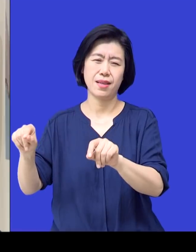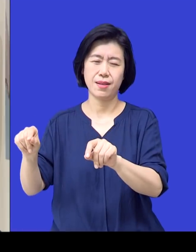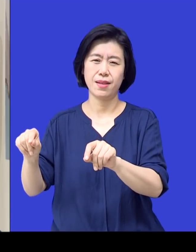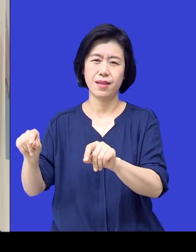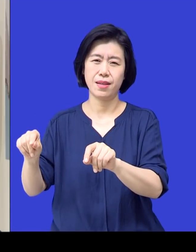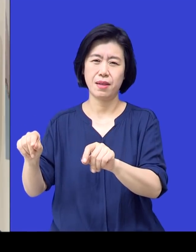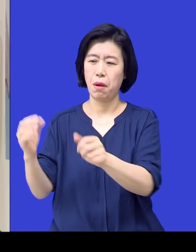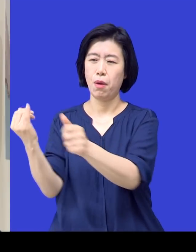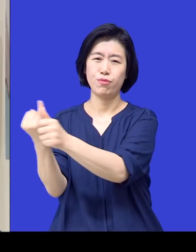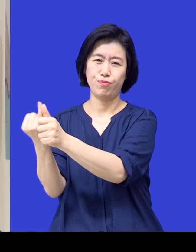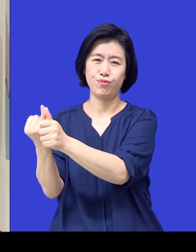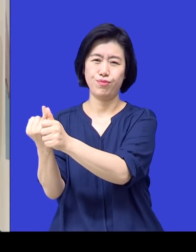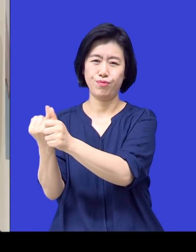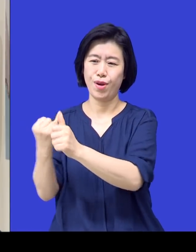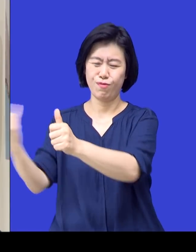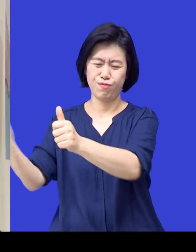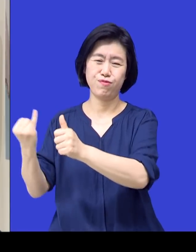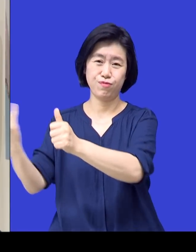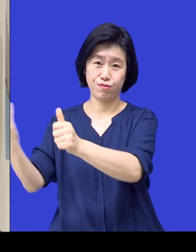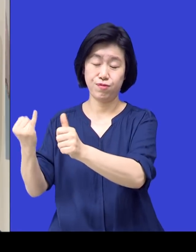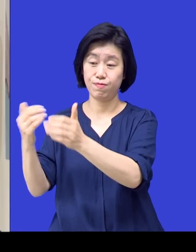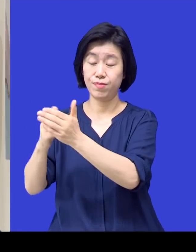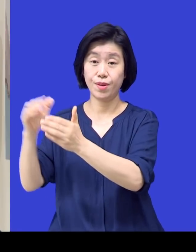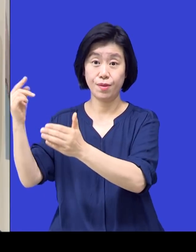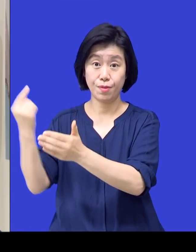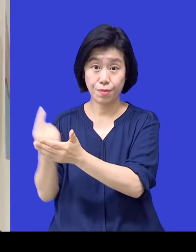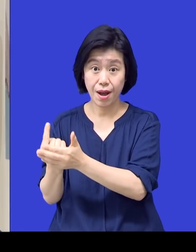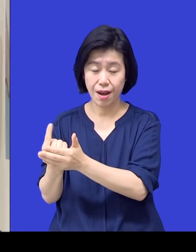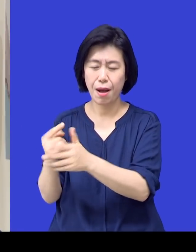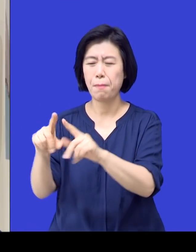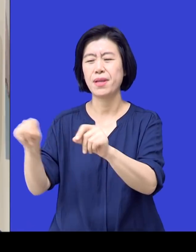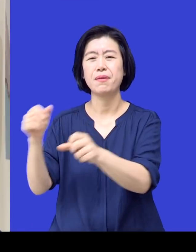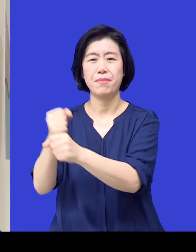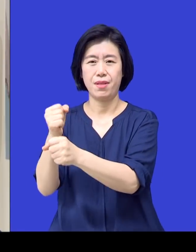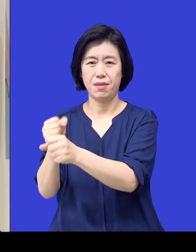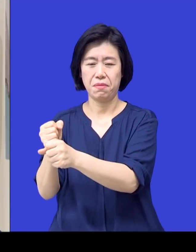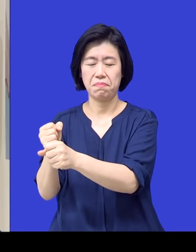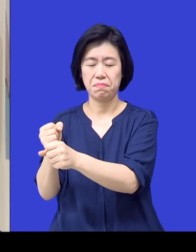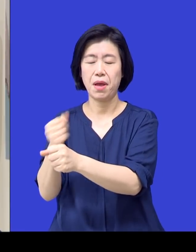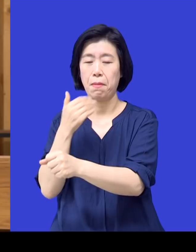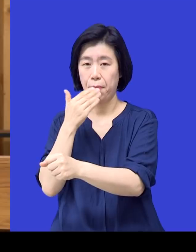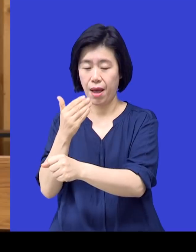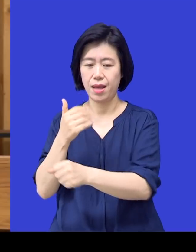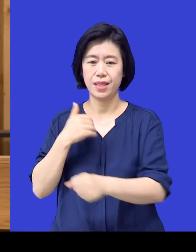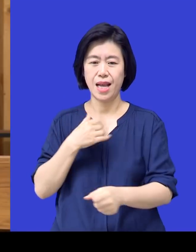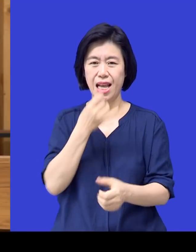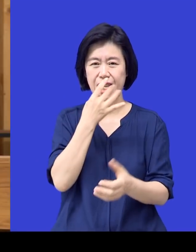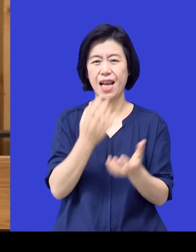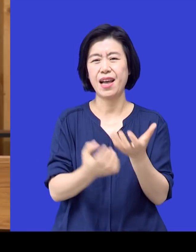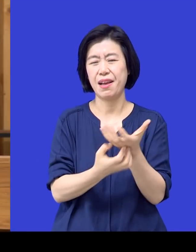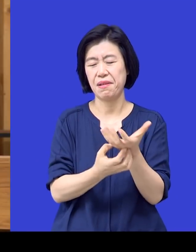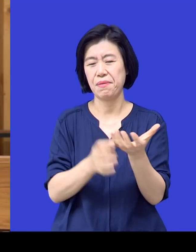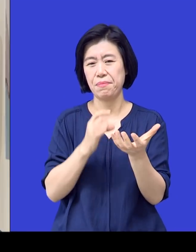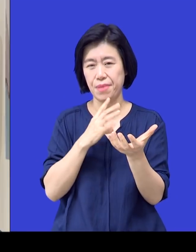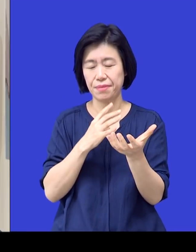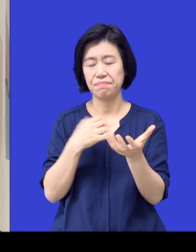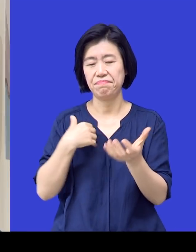네네. 왜냐하면 본인들이 퇴근 시간에 와서 네. 그 아이들을 이제 인수인계를 했으니까. 예.